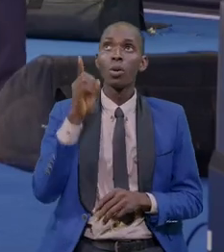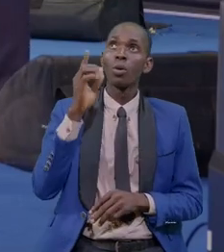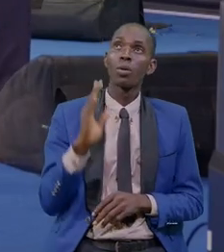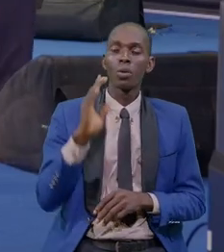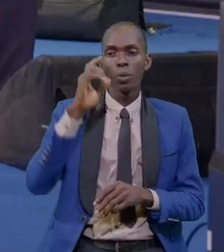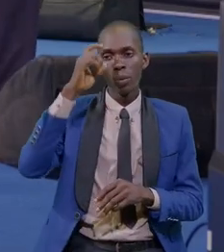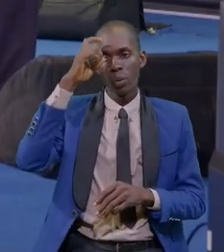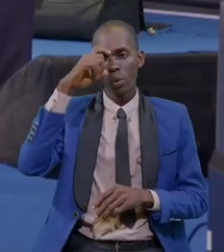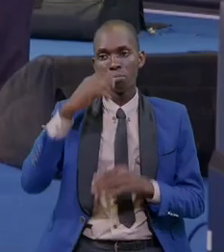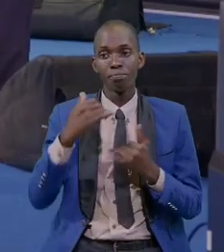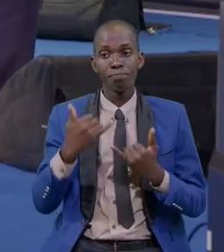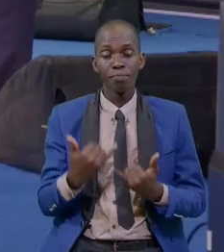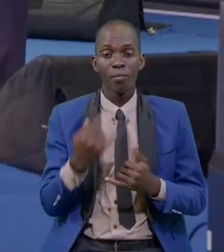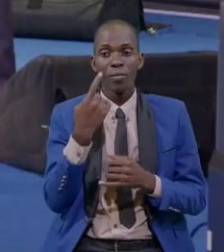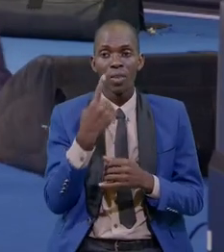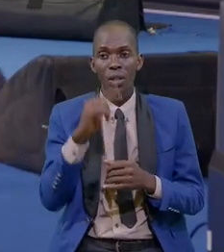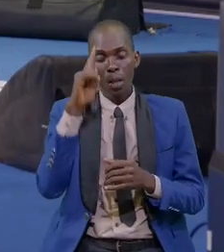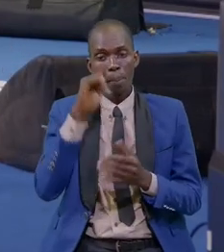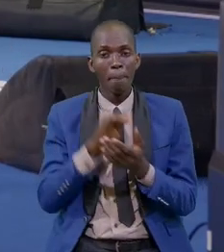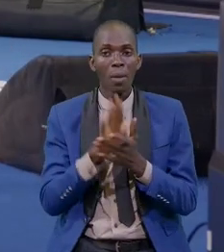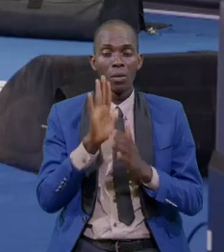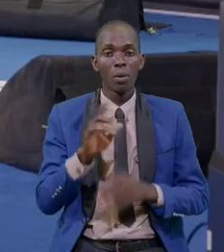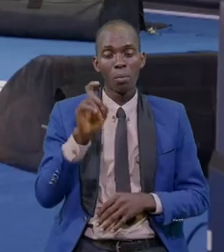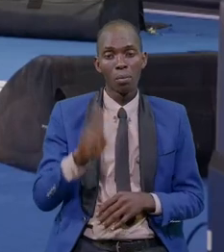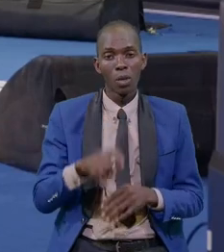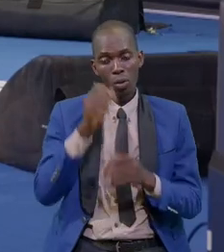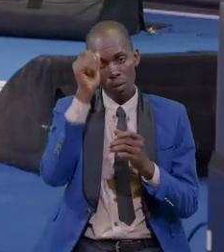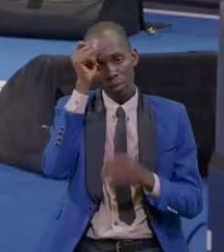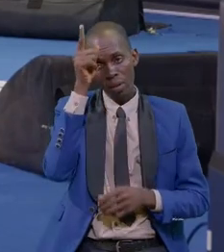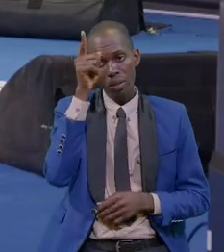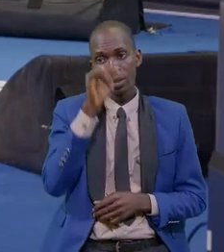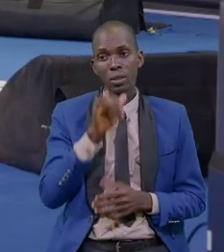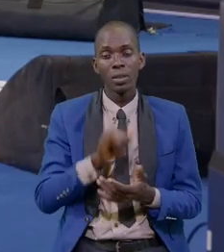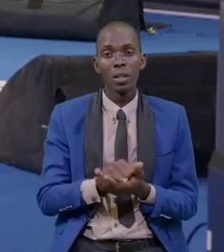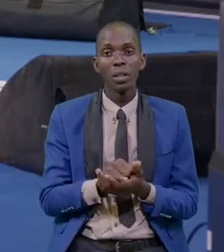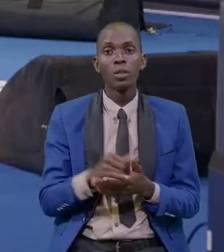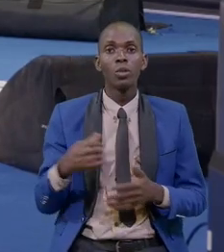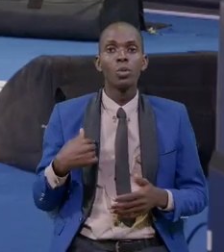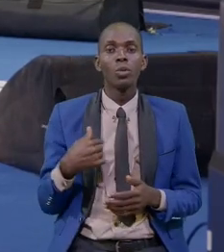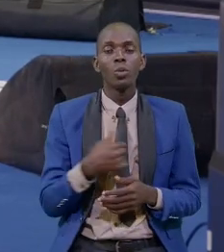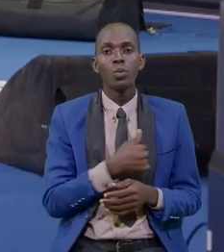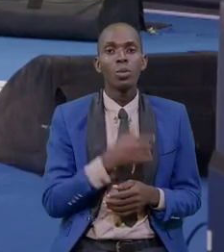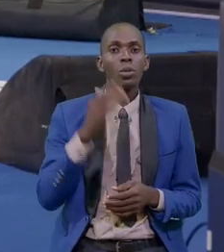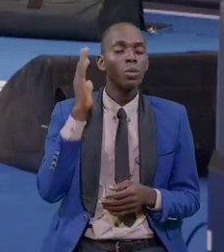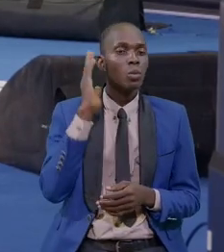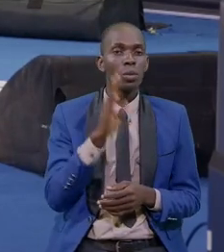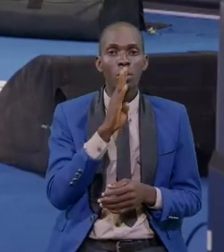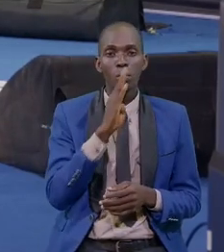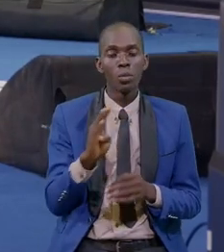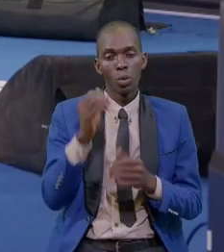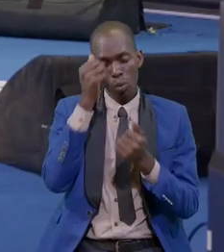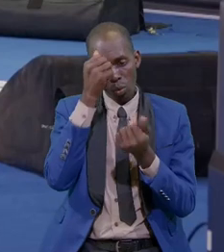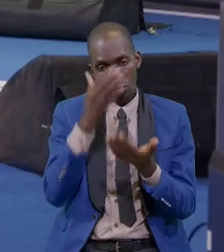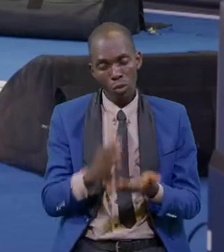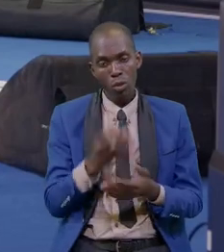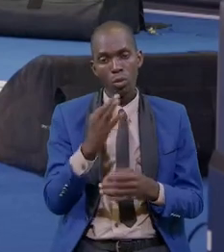Dieu. Maintenant, le croyant doit comprendre que nous devons être des pratiquants de la parole.